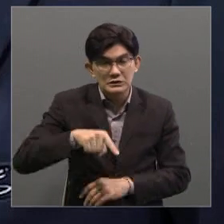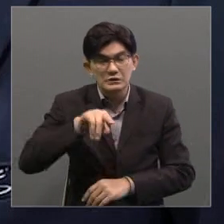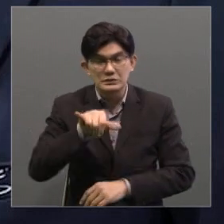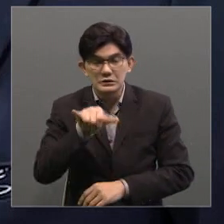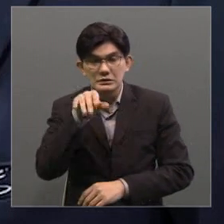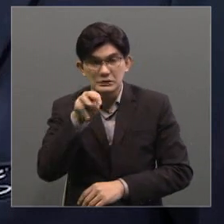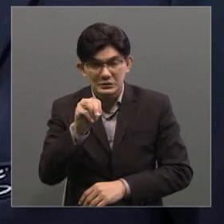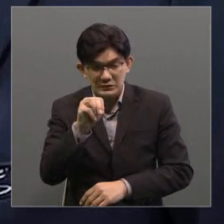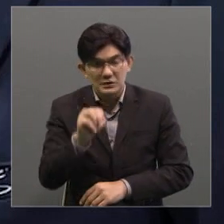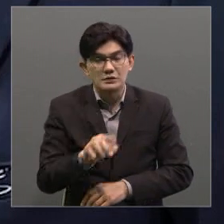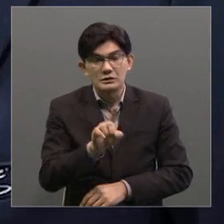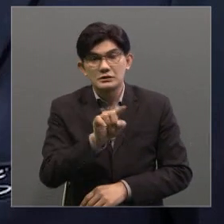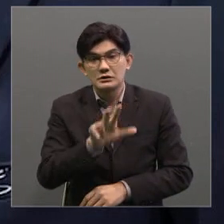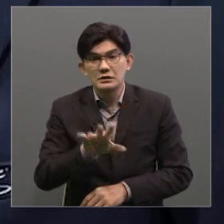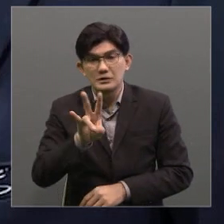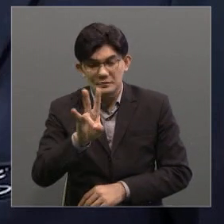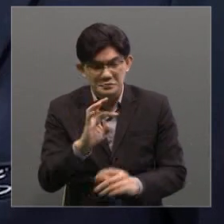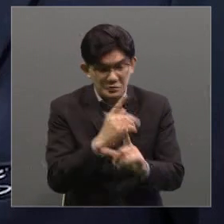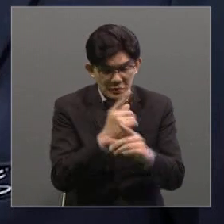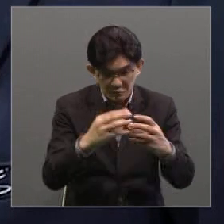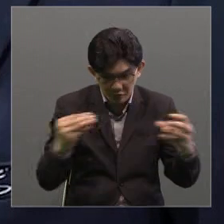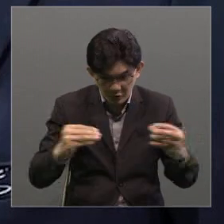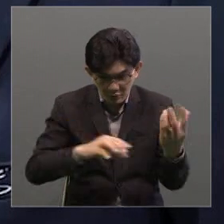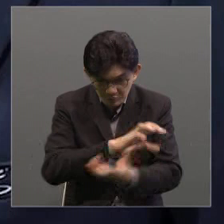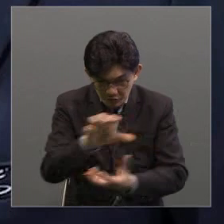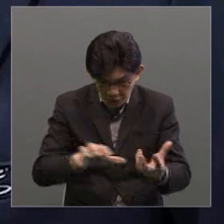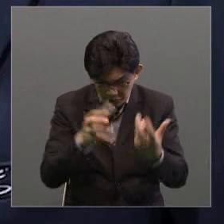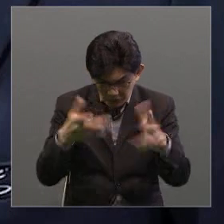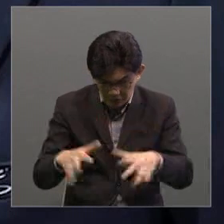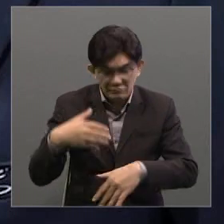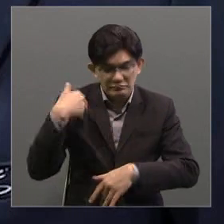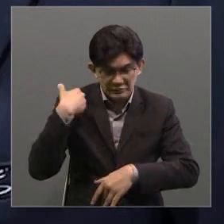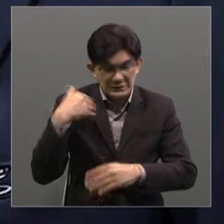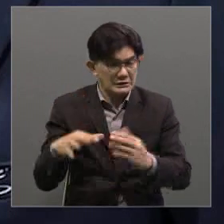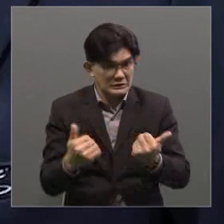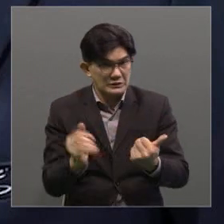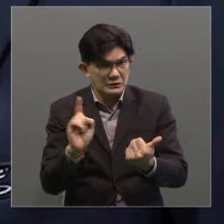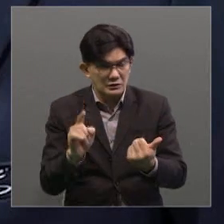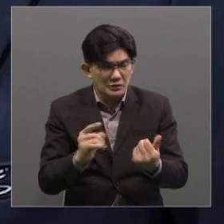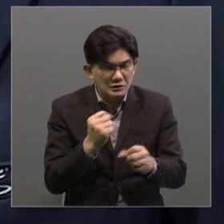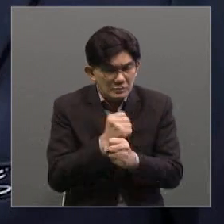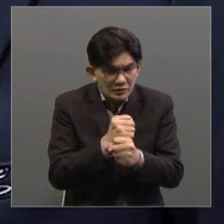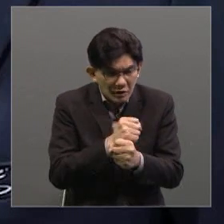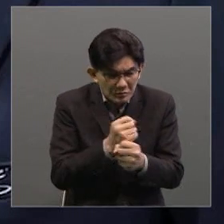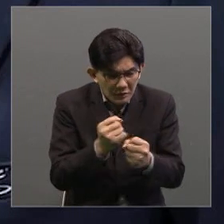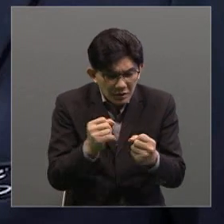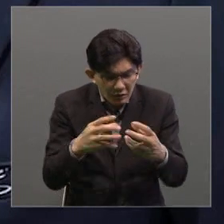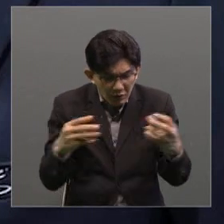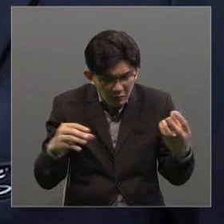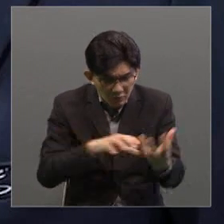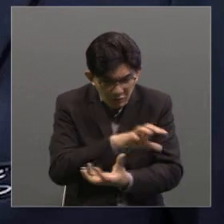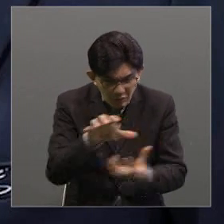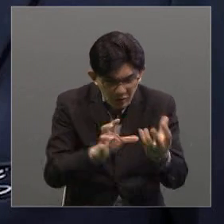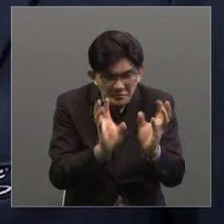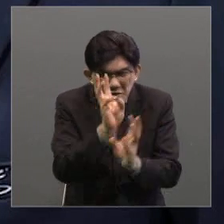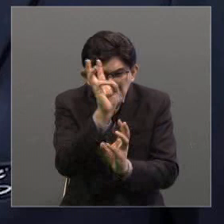เหล็กที่โรงงานในอำเภอกบินทร์บุรีจังหวัดปราจีนบุรีประเด็นอยู่ตรงนี้คุณผู้ชมช่วงที่หล่อมากมันจะมีฝุ่น